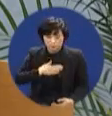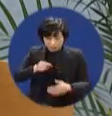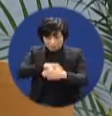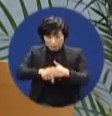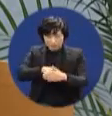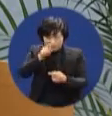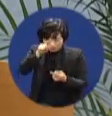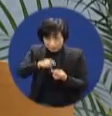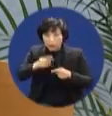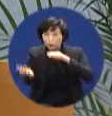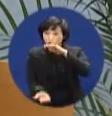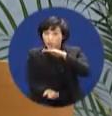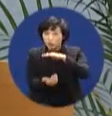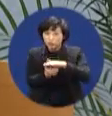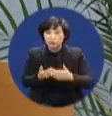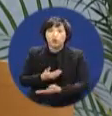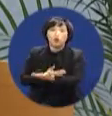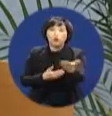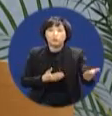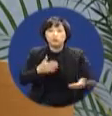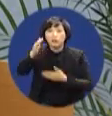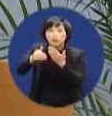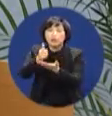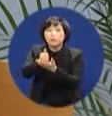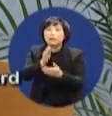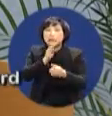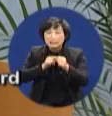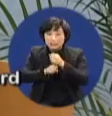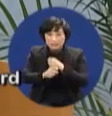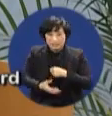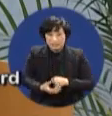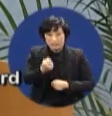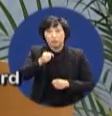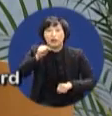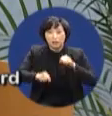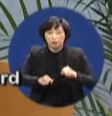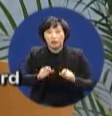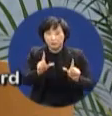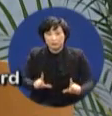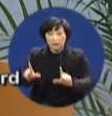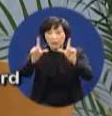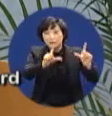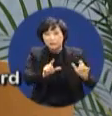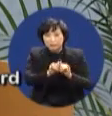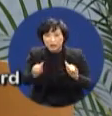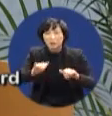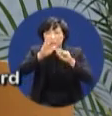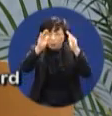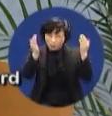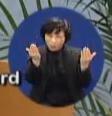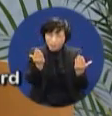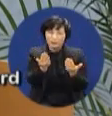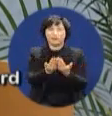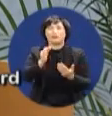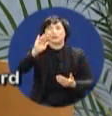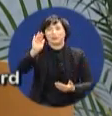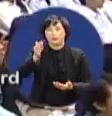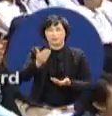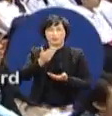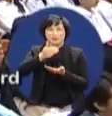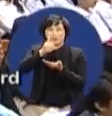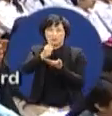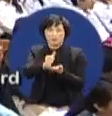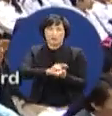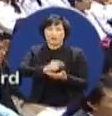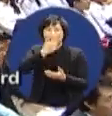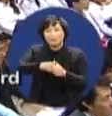그렇게 이루어질 여러분들이 하나님의 진리를 가지고 행동하고 사는 사람 다 되어지기를 주님의 이름으로